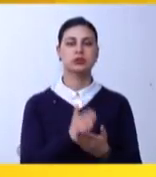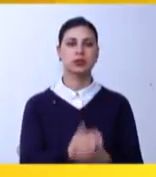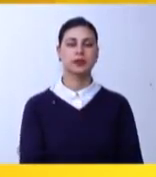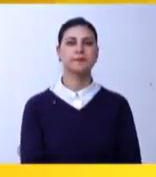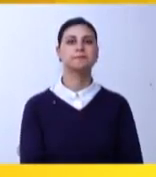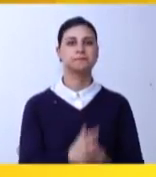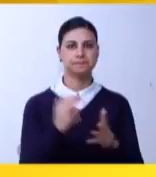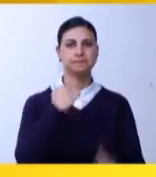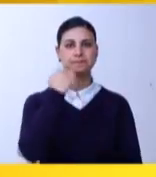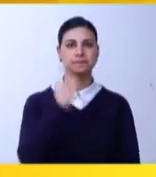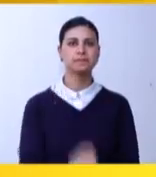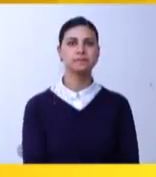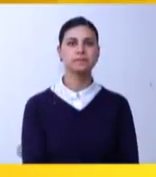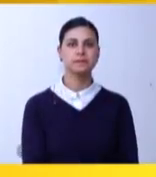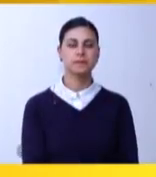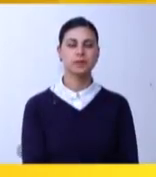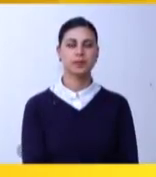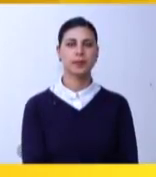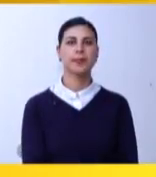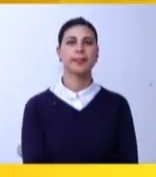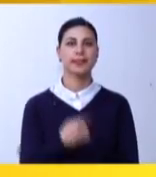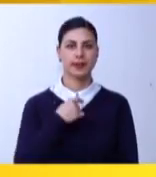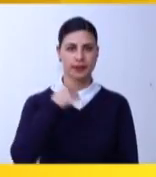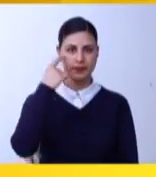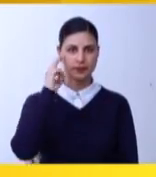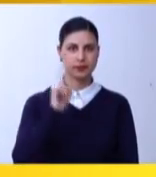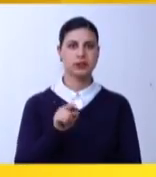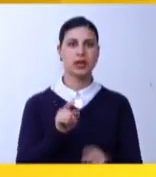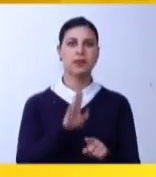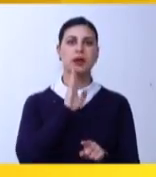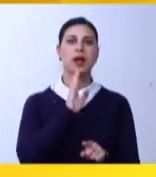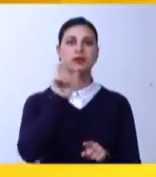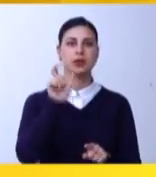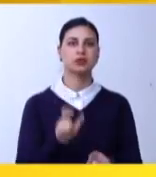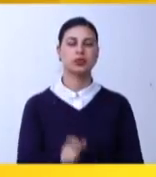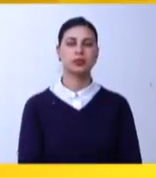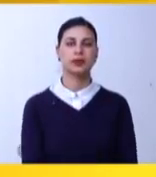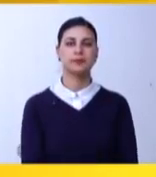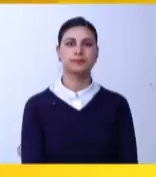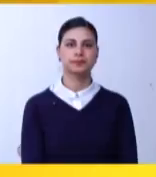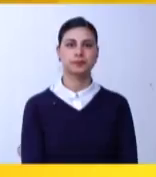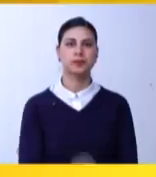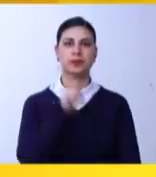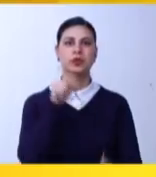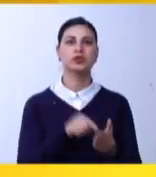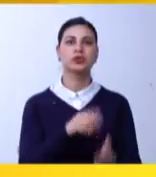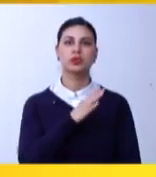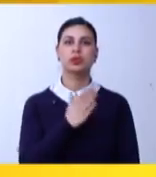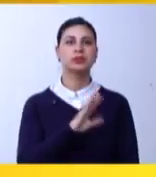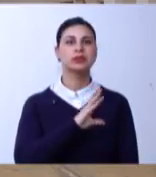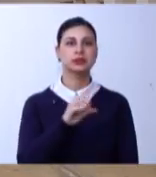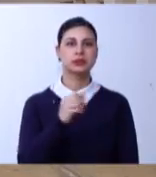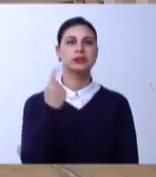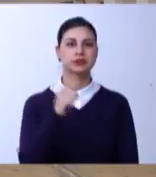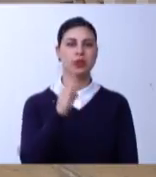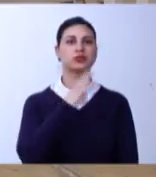ქალბატონო. უღრმესი მადლობა. მე დარწმუნებული ვარ ამ ქალბატონმა დაგვისვა კითხვა, რომელსაც ძალიან ბევრი